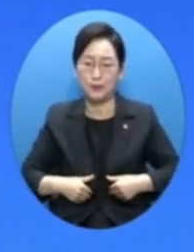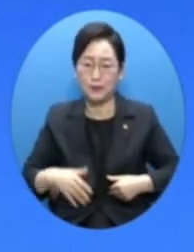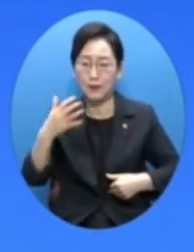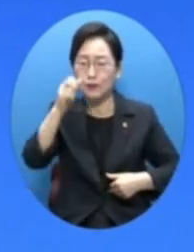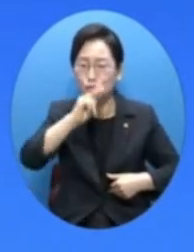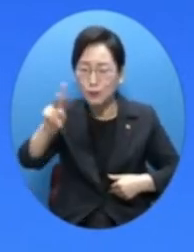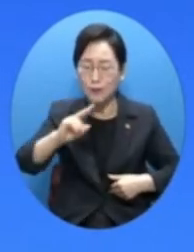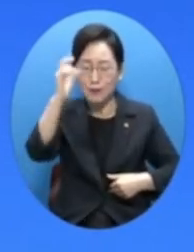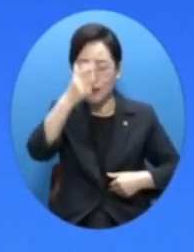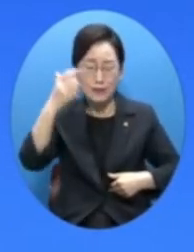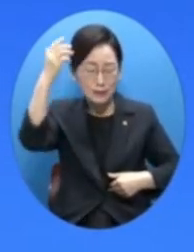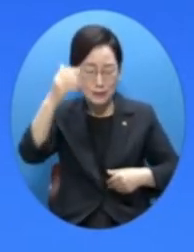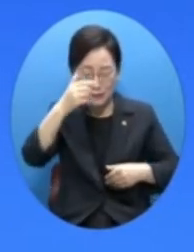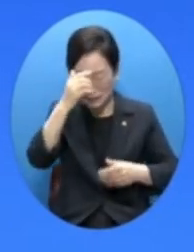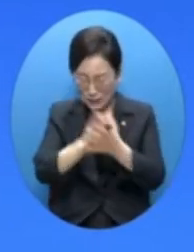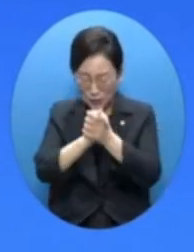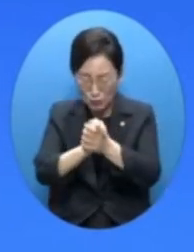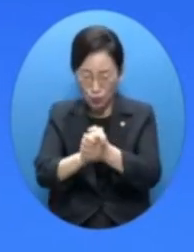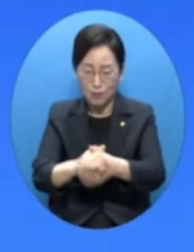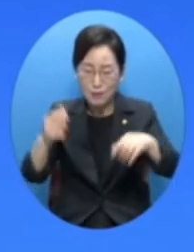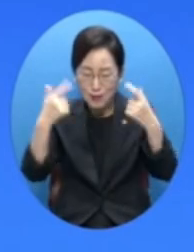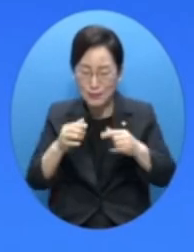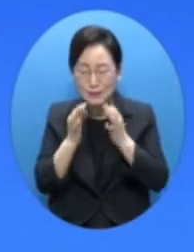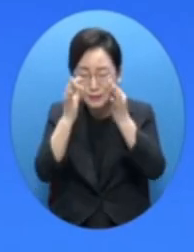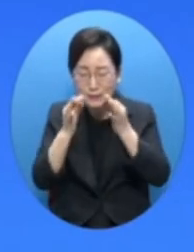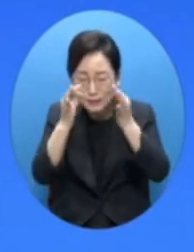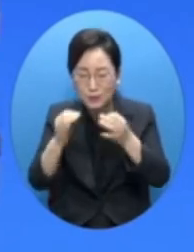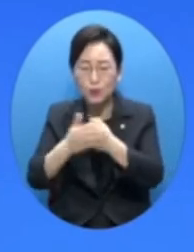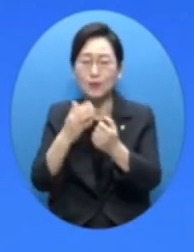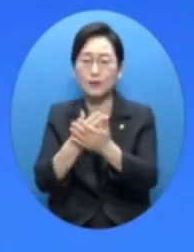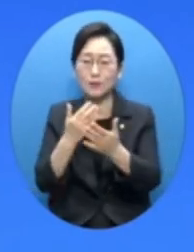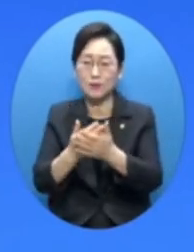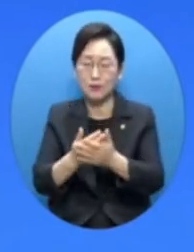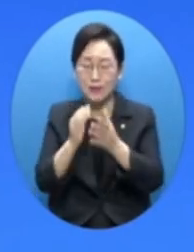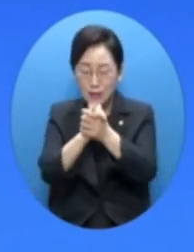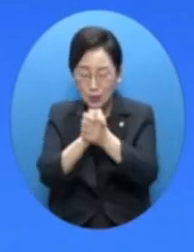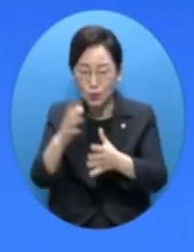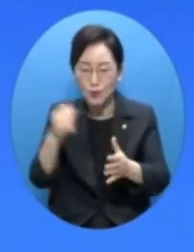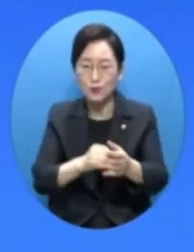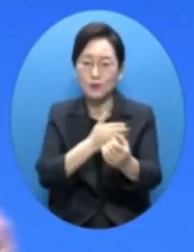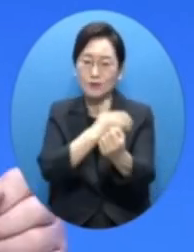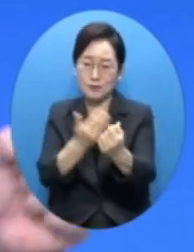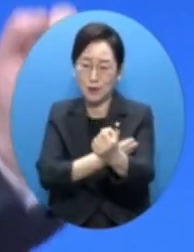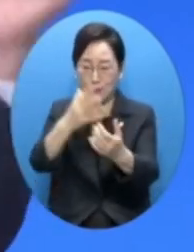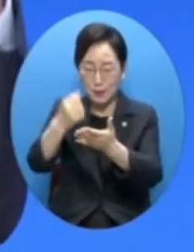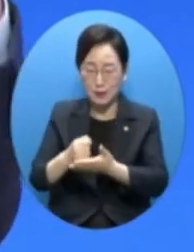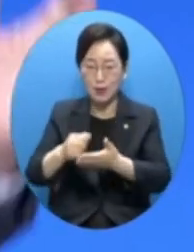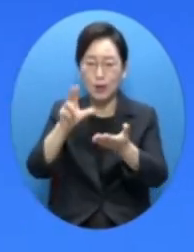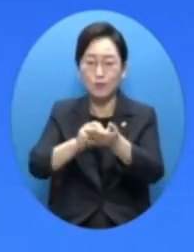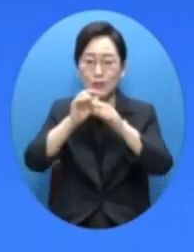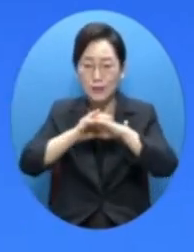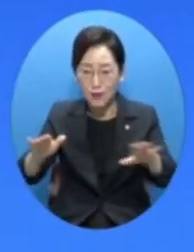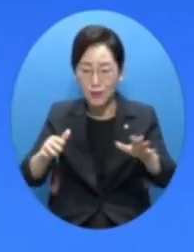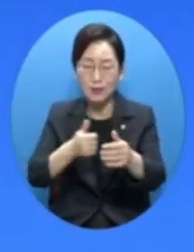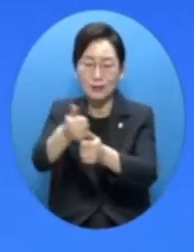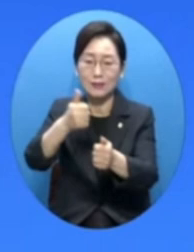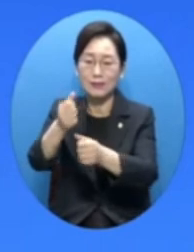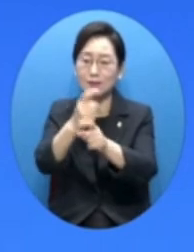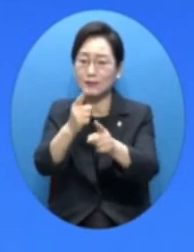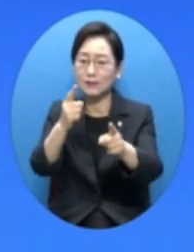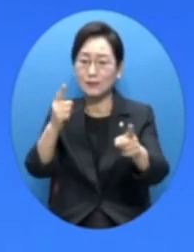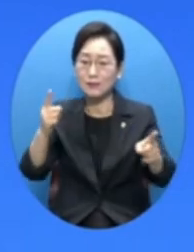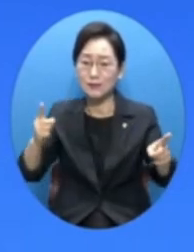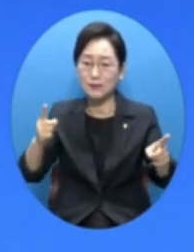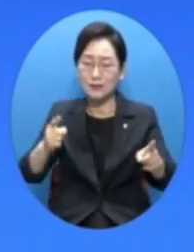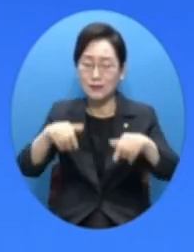우리의 기도 영역을 더해주셔서 날마다 기도에 힘쓰게 하여 주시고 기도로 능력받아 모든 문제를 해결하고 문제를 이기고 승리하는